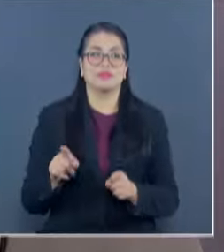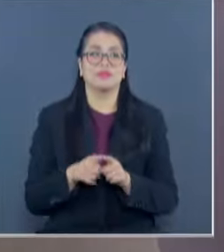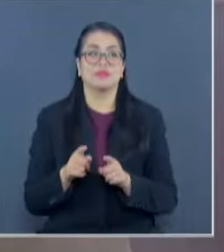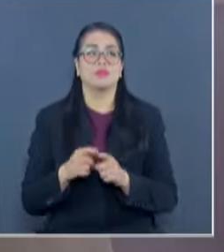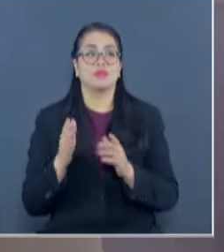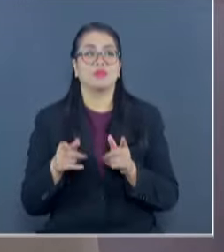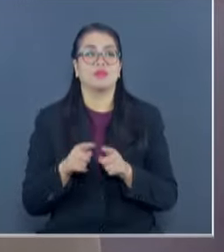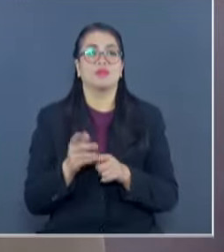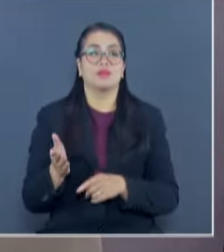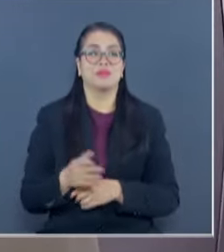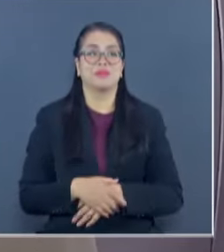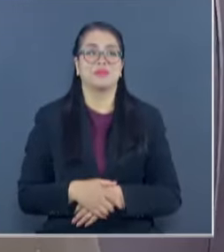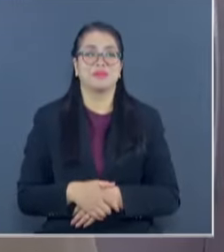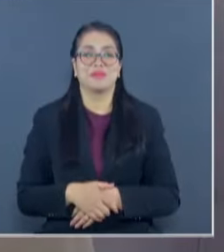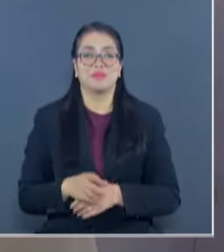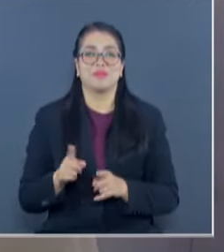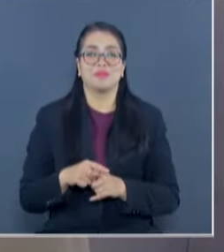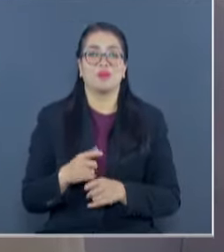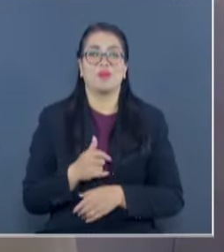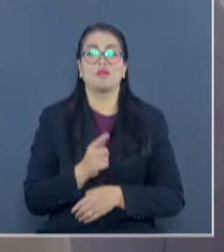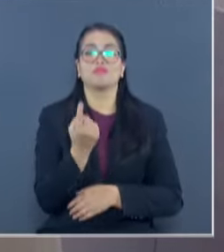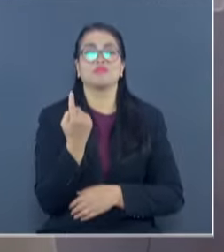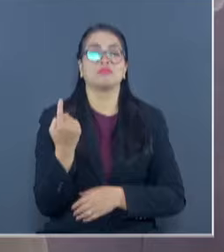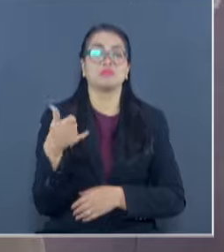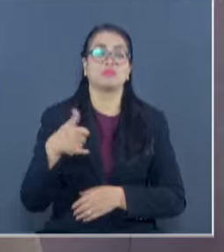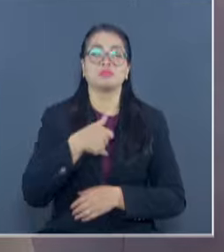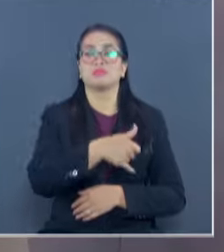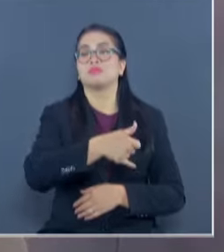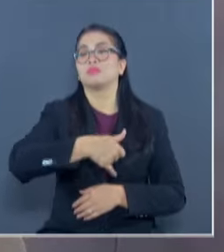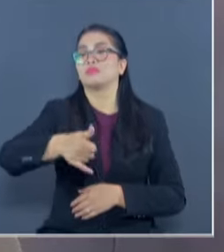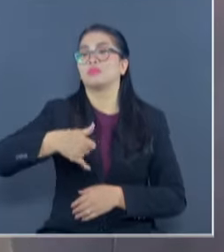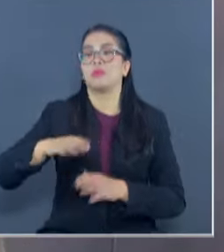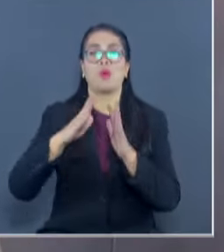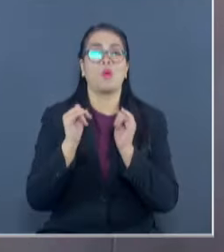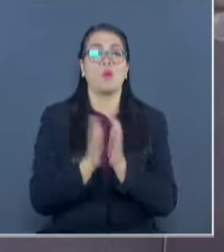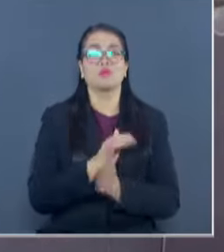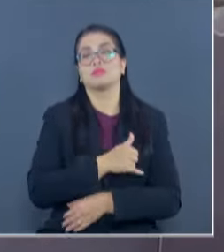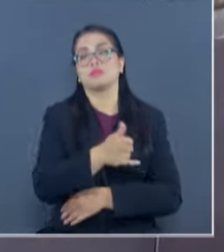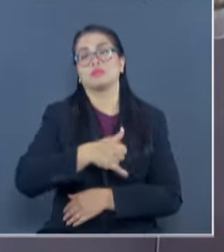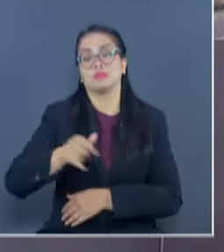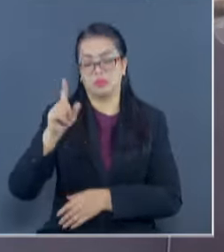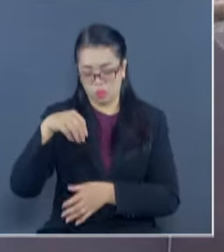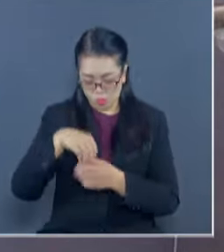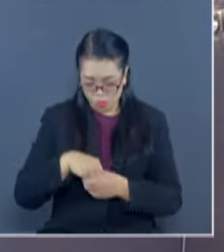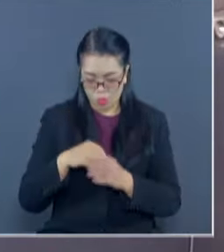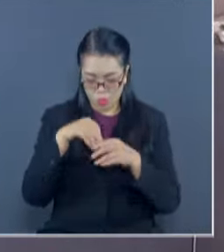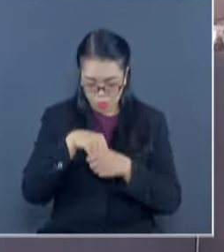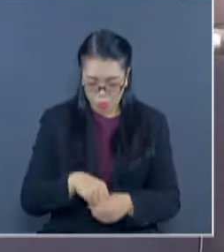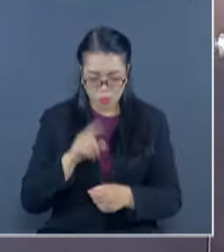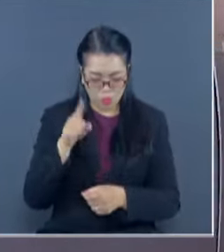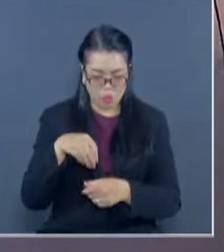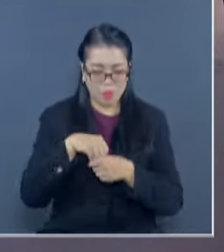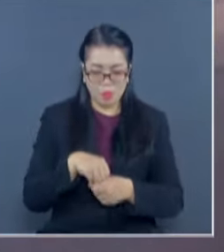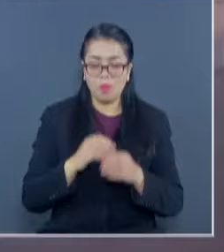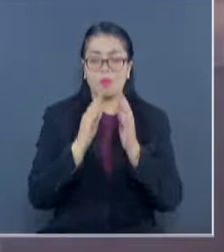อนวนารามนะครับแบบนี้นะครับถามว่าสมณะสารูปของเราเนี่ยต้องอยู่ในข้อปฏิบัตินี่แหละครับ พระต้องอยู่ที่วัด พระต้องอยู่ที่วั